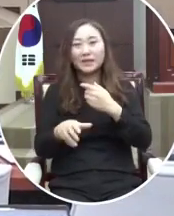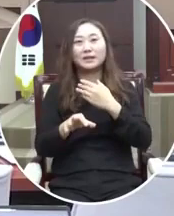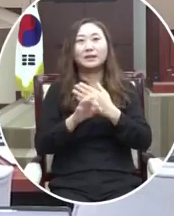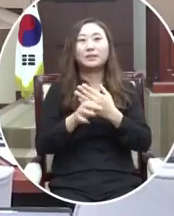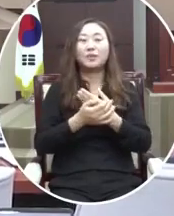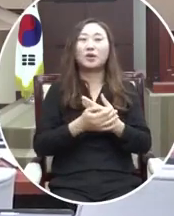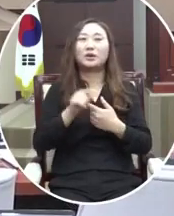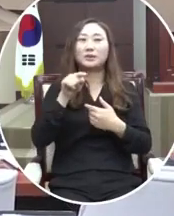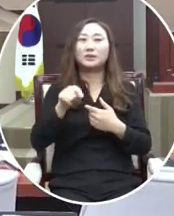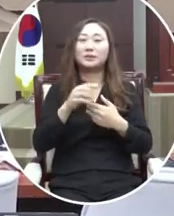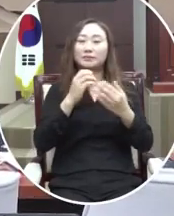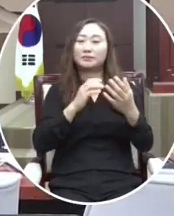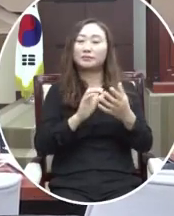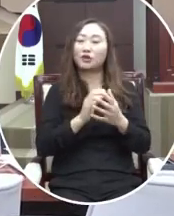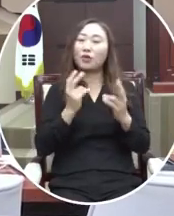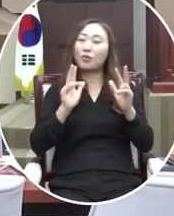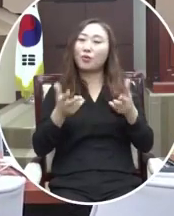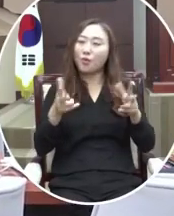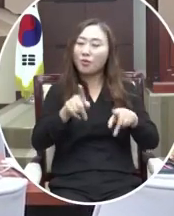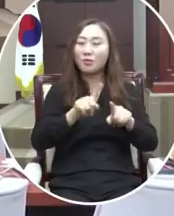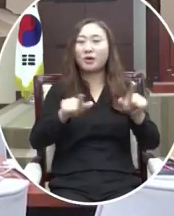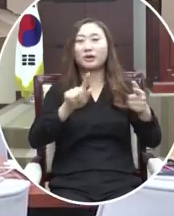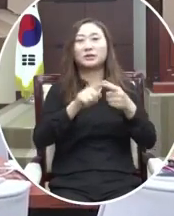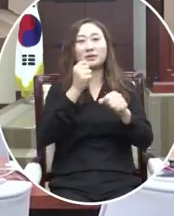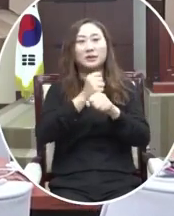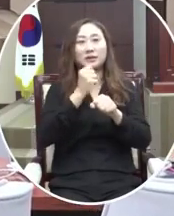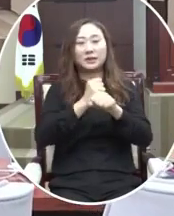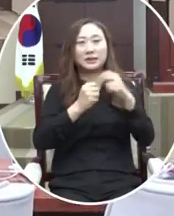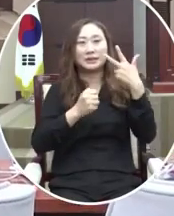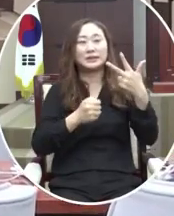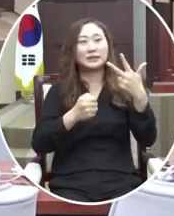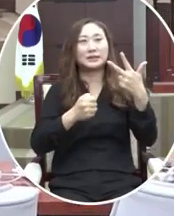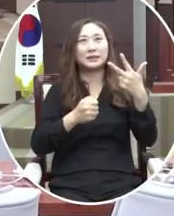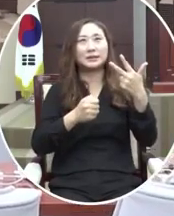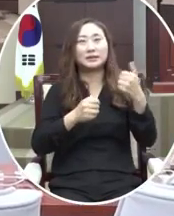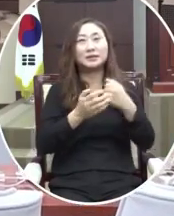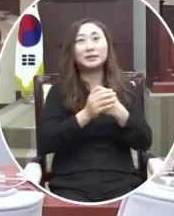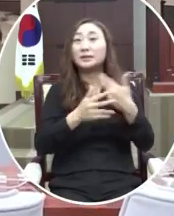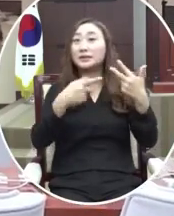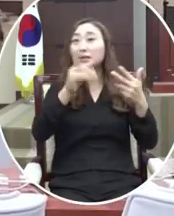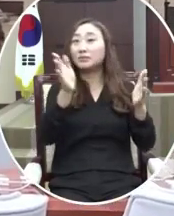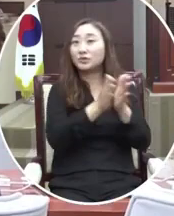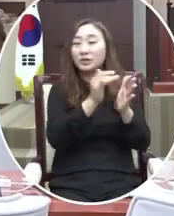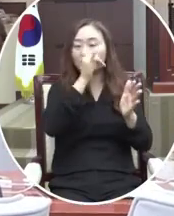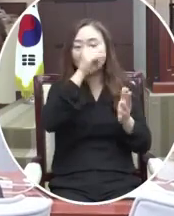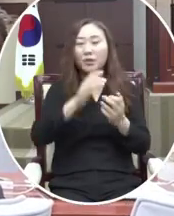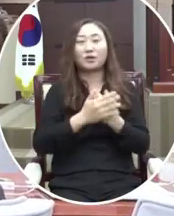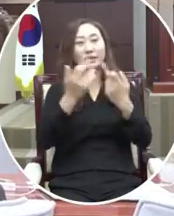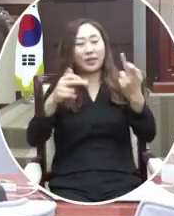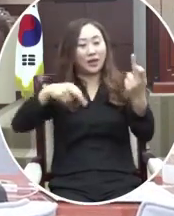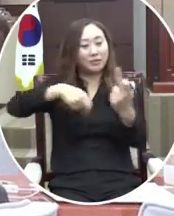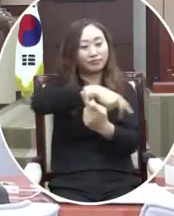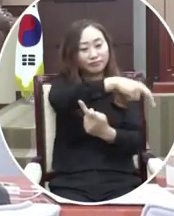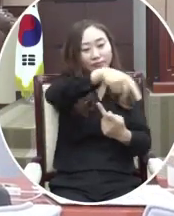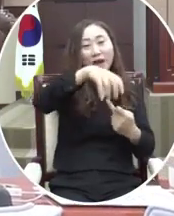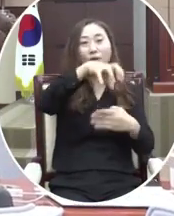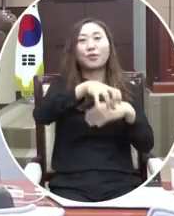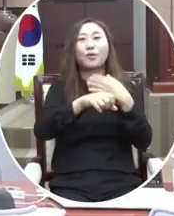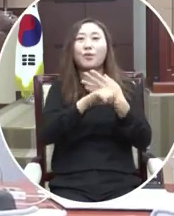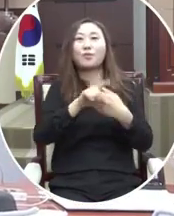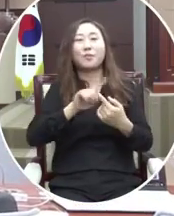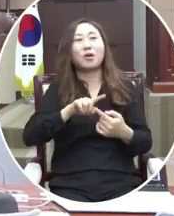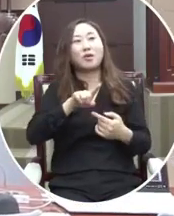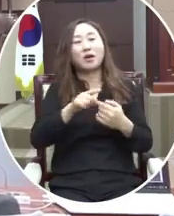일은 민선 7기부터 지속적으로 추진해 온 사업입니다 수락산 배의 산책로와 피크닉장